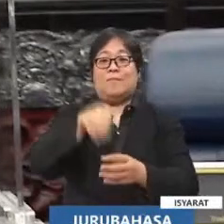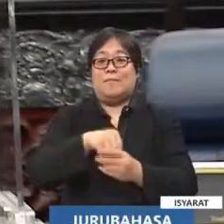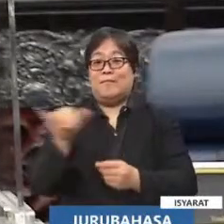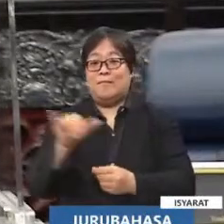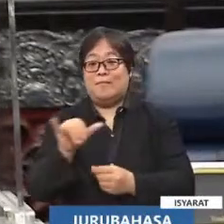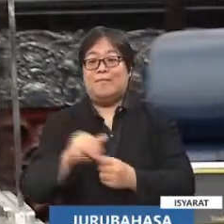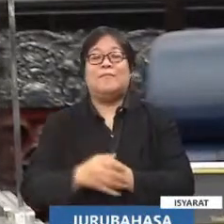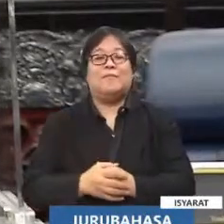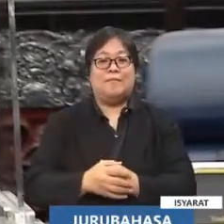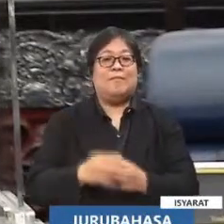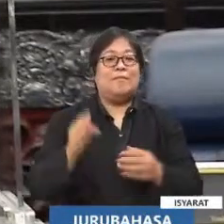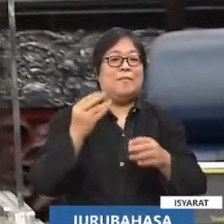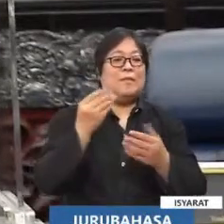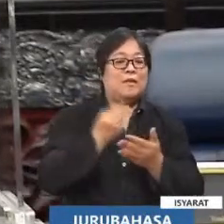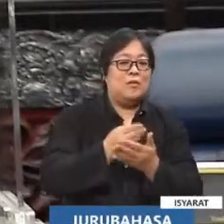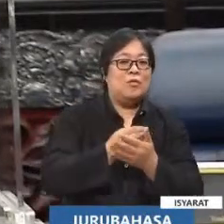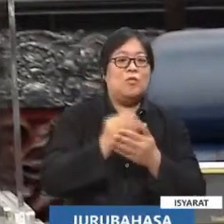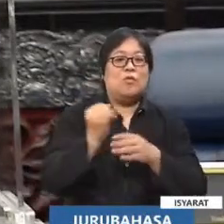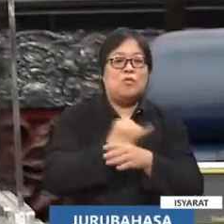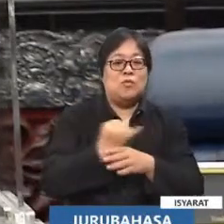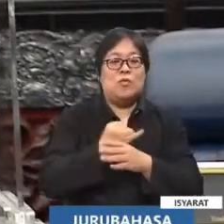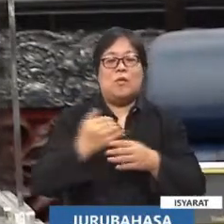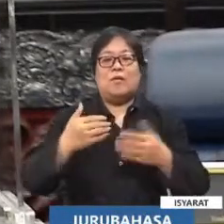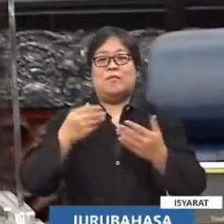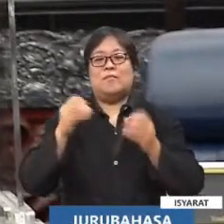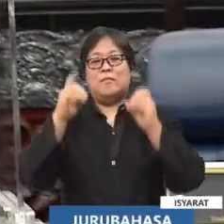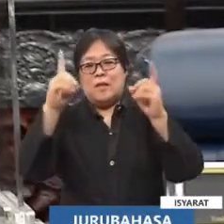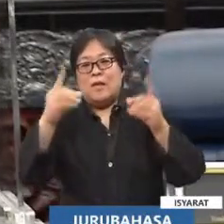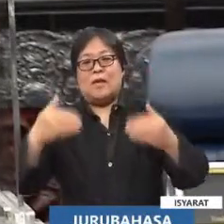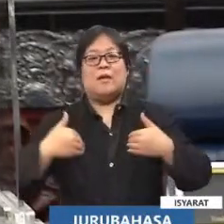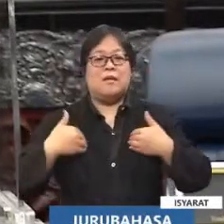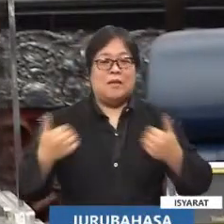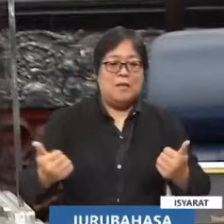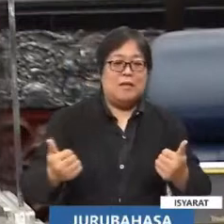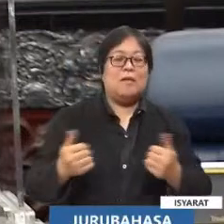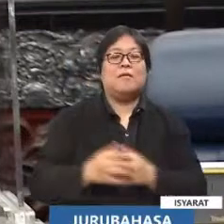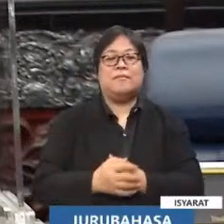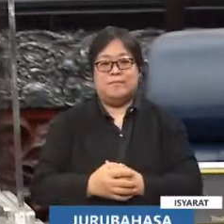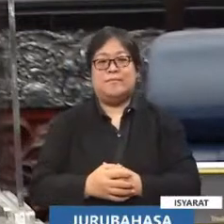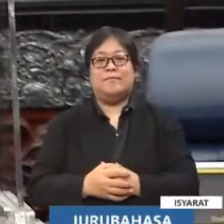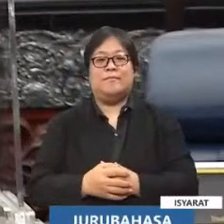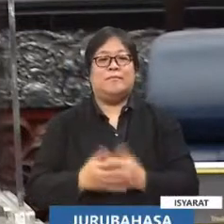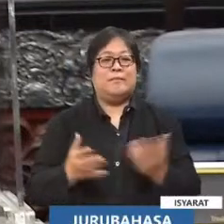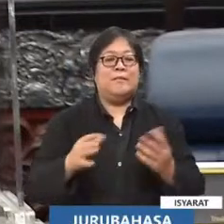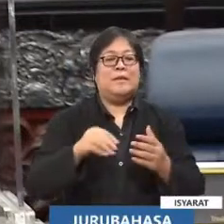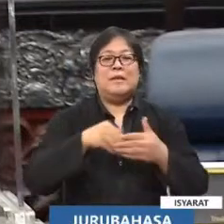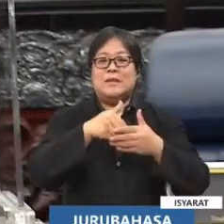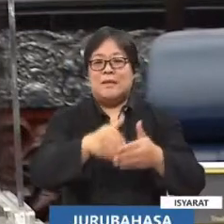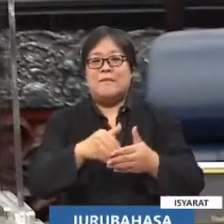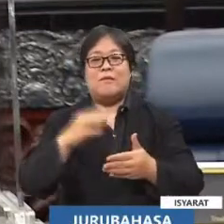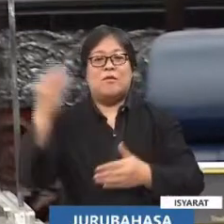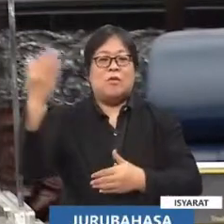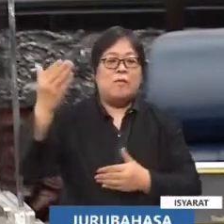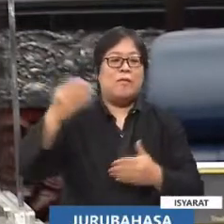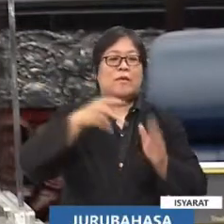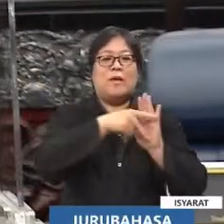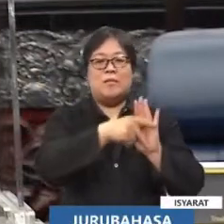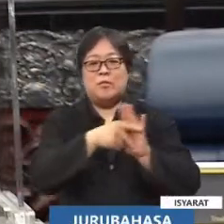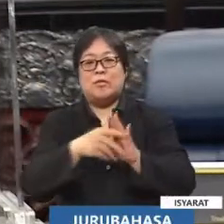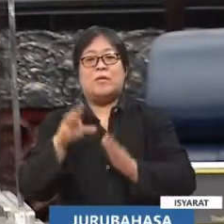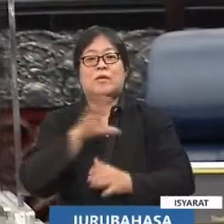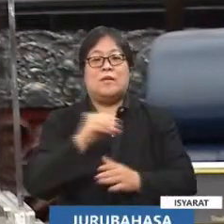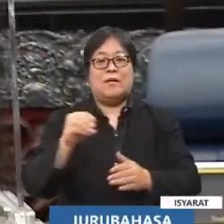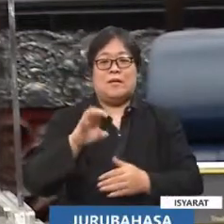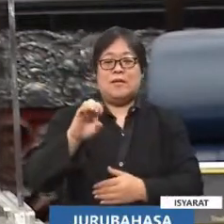juga kewangan, insurans, pendidikan, kesihatan, MICE, iaitu Meeting, Incentif, Convention, Exhibition,